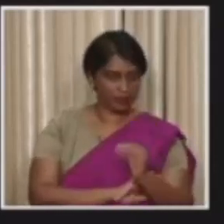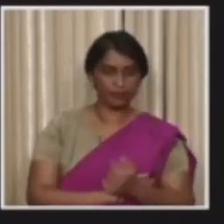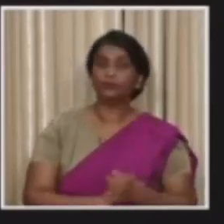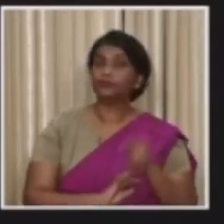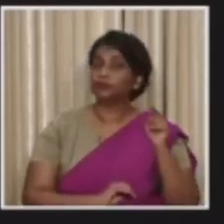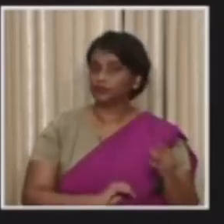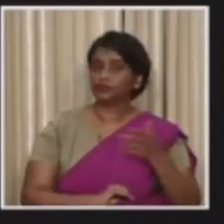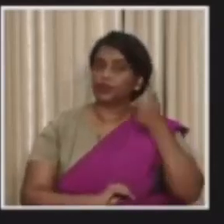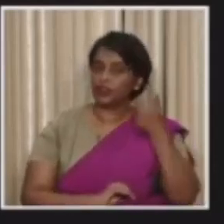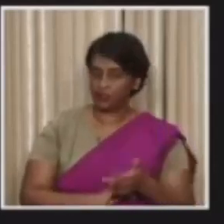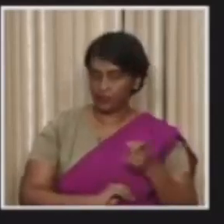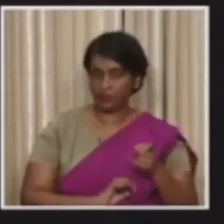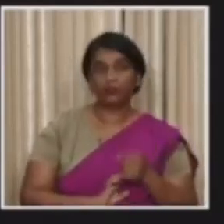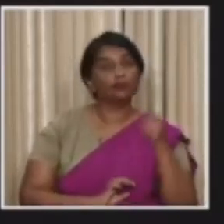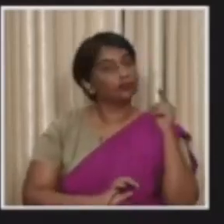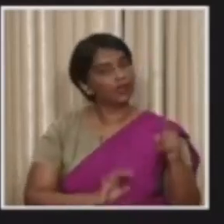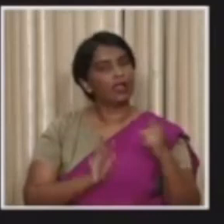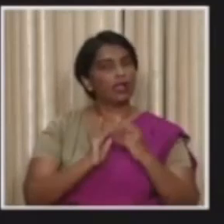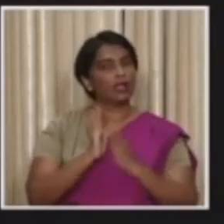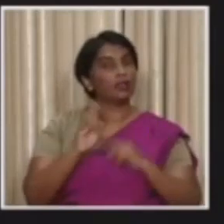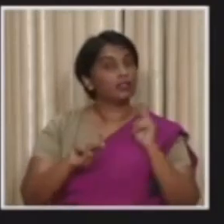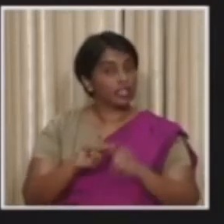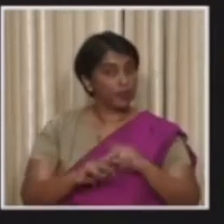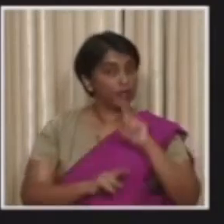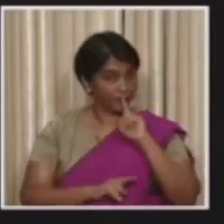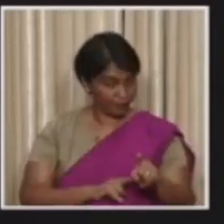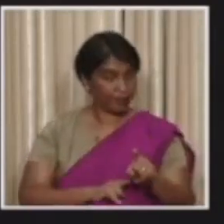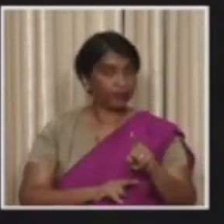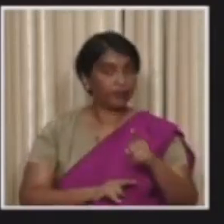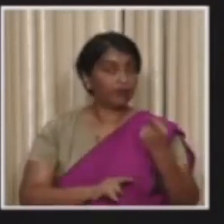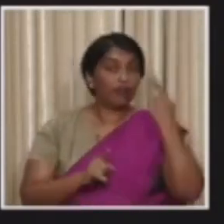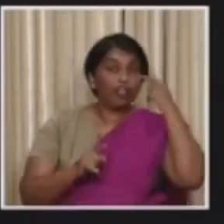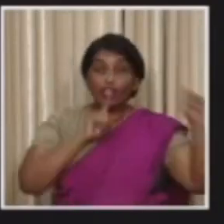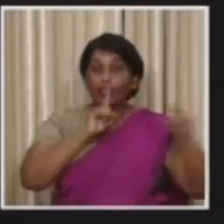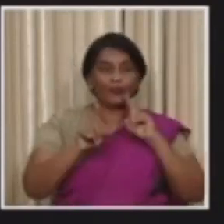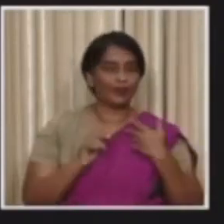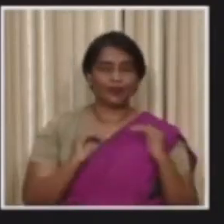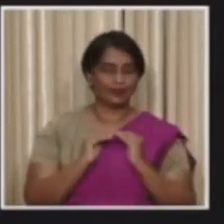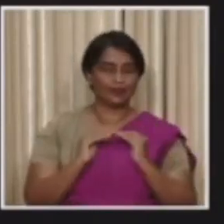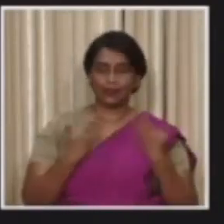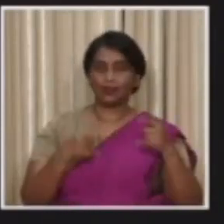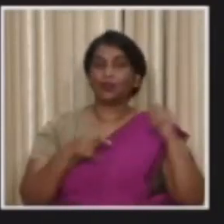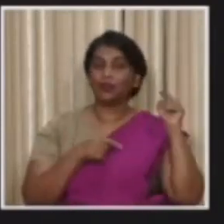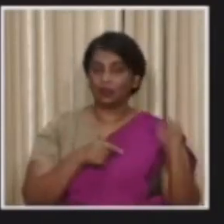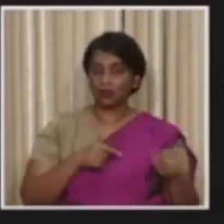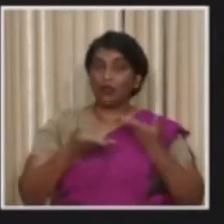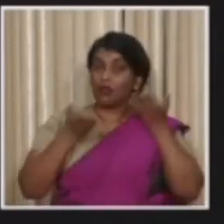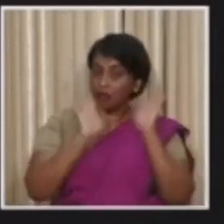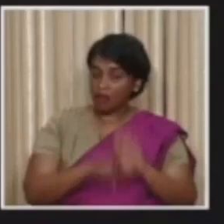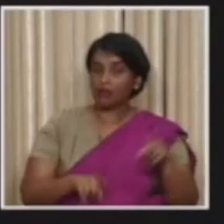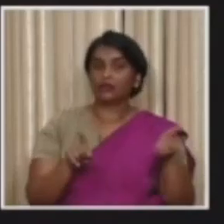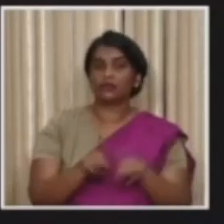ඒක ඉතා වැදගත්. ඒකට IMF එක කිව්වද කවුද කිව්ව එක අදාළ නැහැ. මේ තුළින් අවසාන